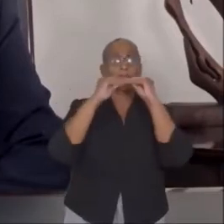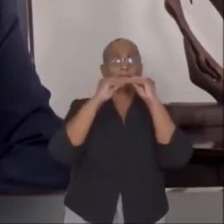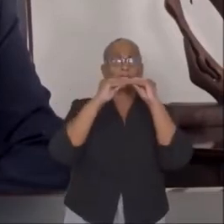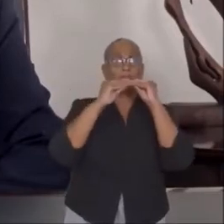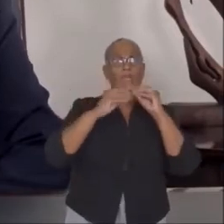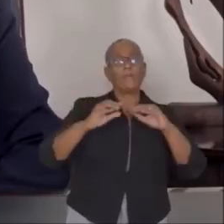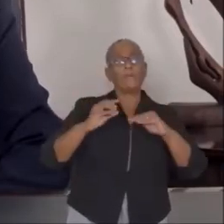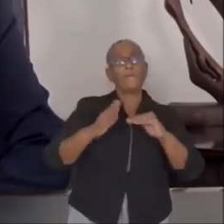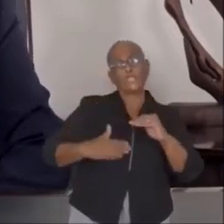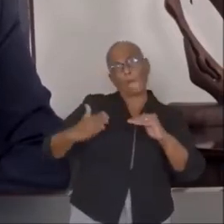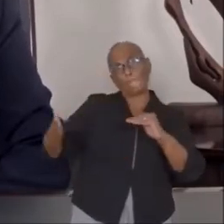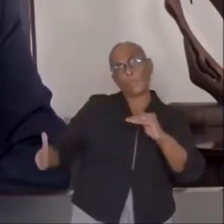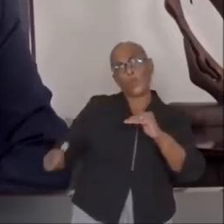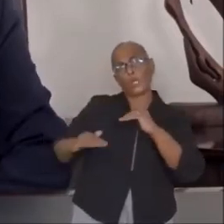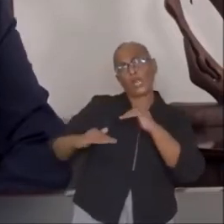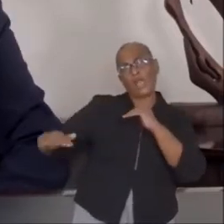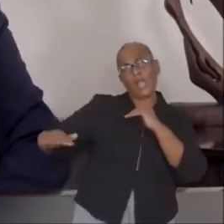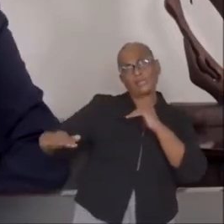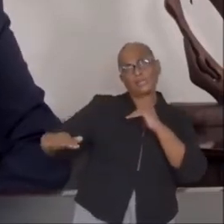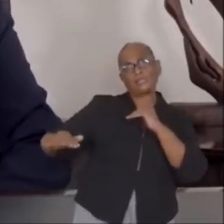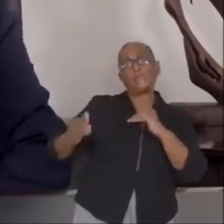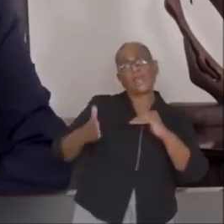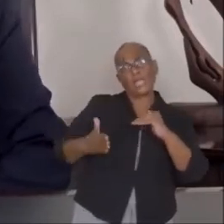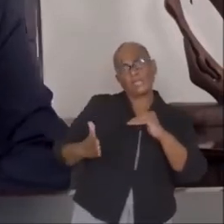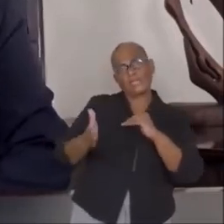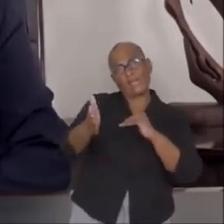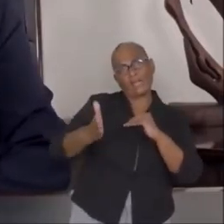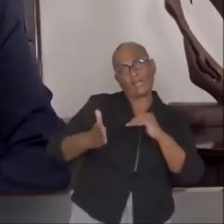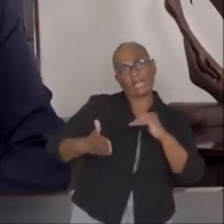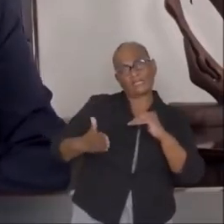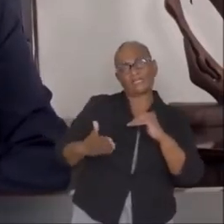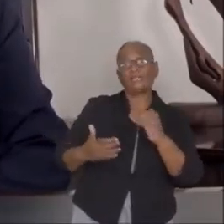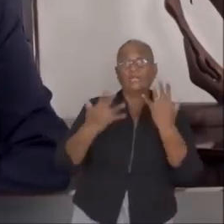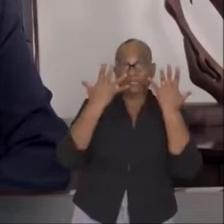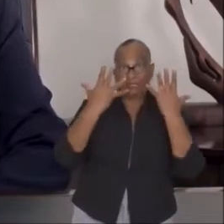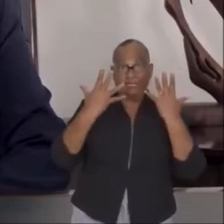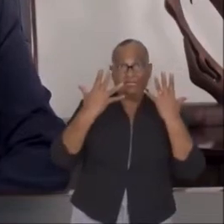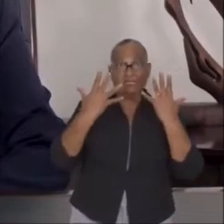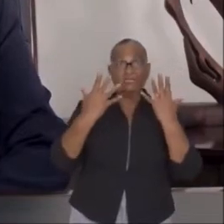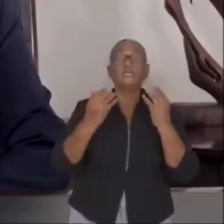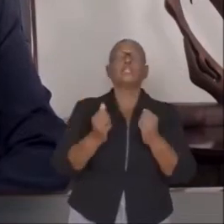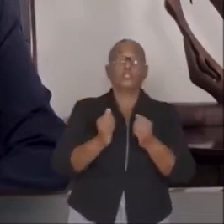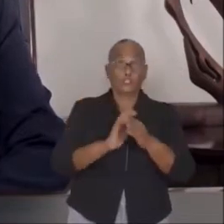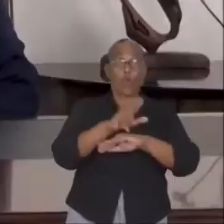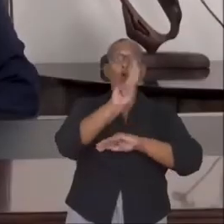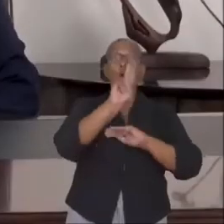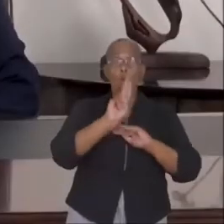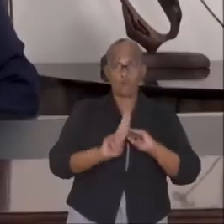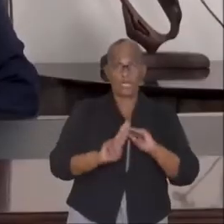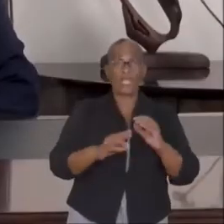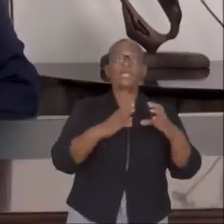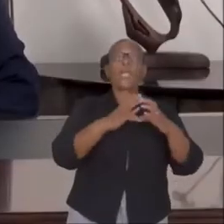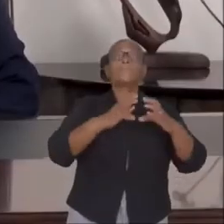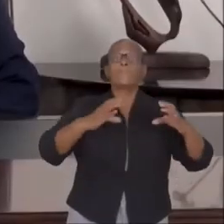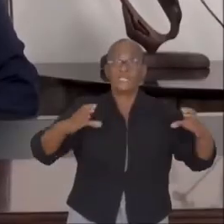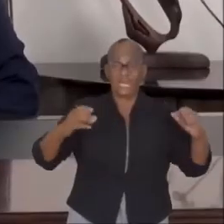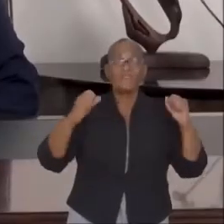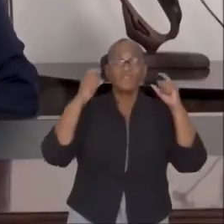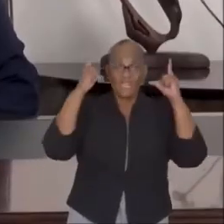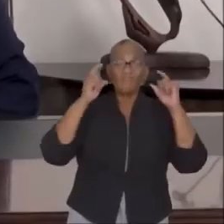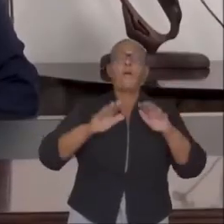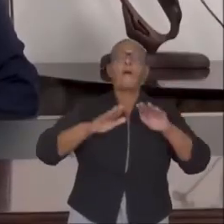gesprekken voeren met de buurlanden over de wijze van samenwerking bij de grenzen. 10. De